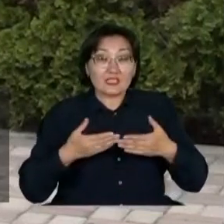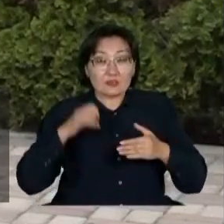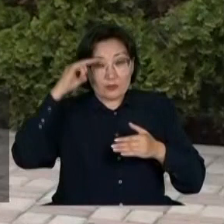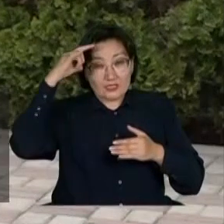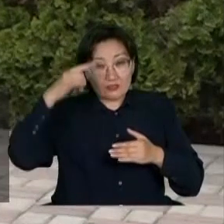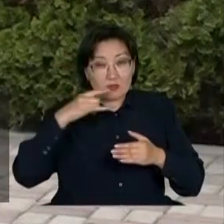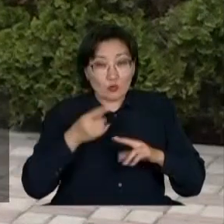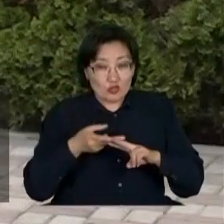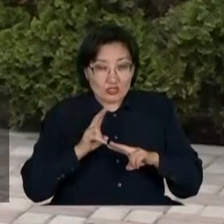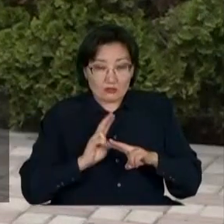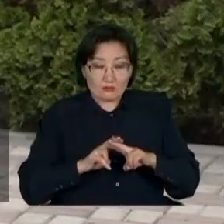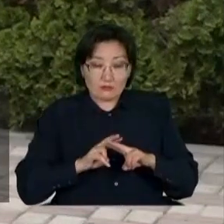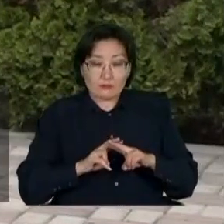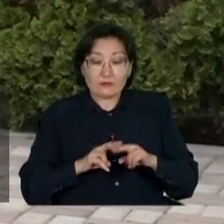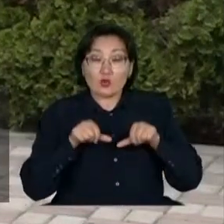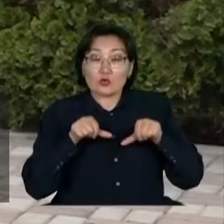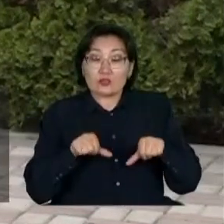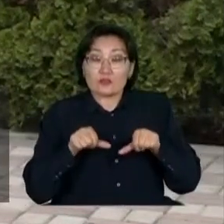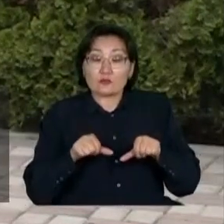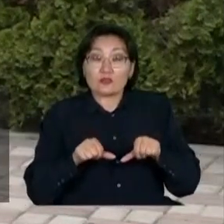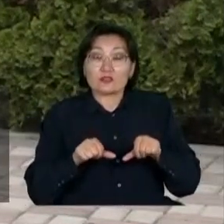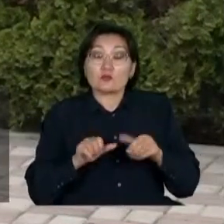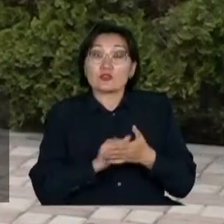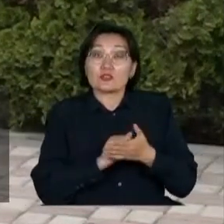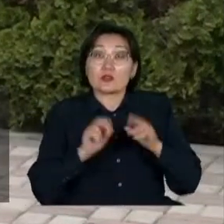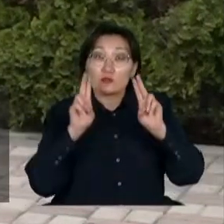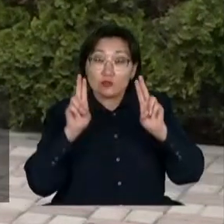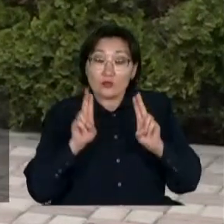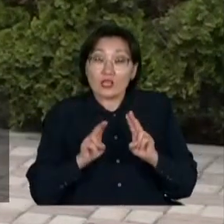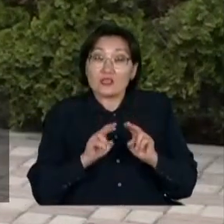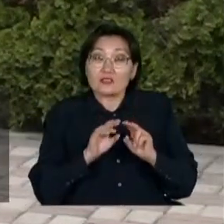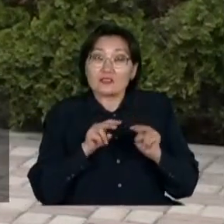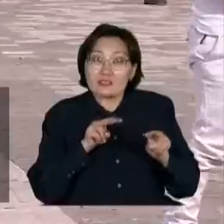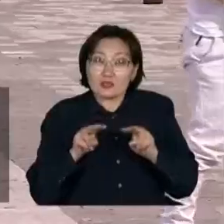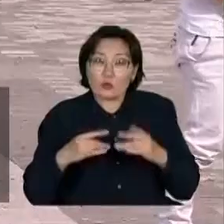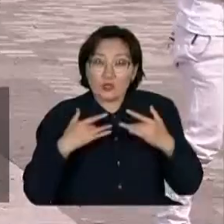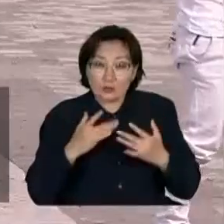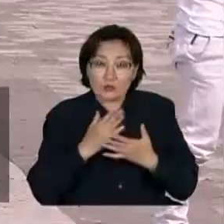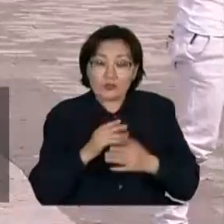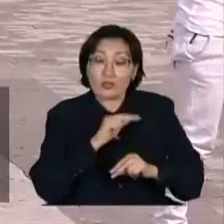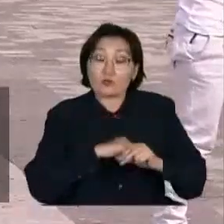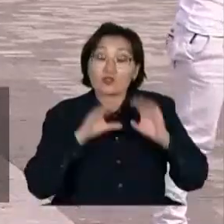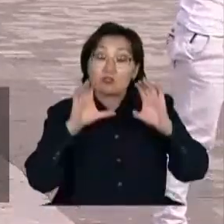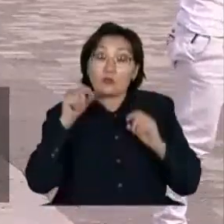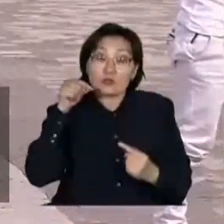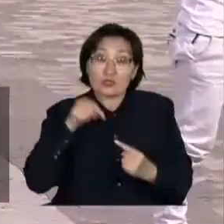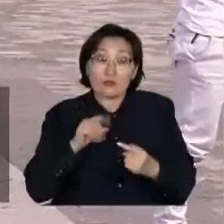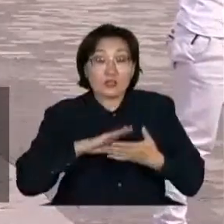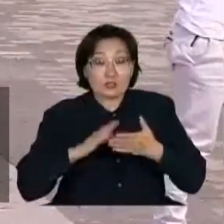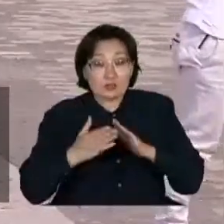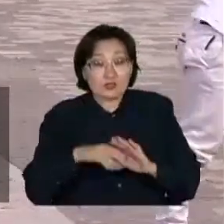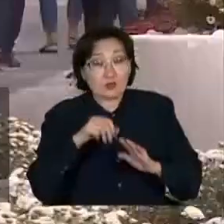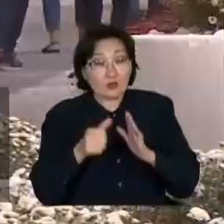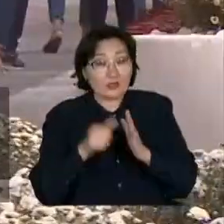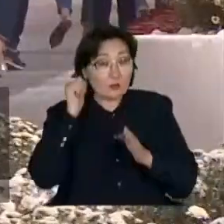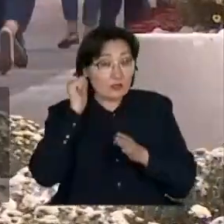еліміздің осы құқықтық нормативті актілердің нормаларын сақтауды талап етеді. Еңбек кодексіне сәйкес келісім шарт 16